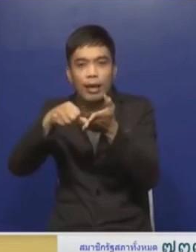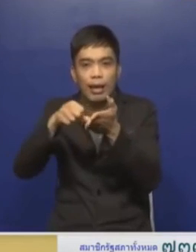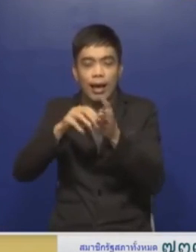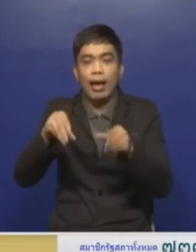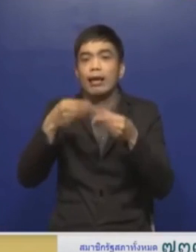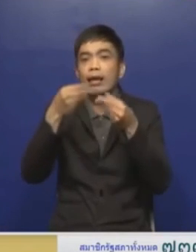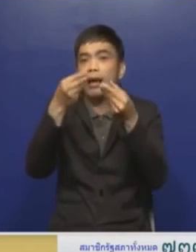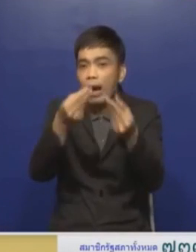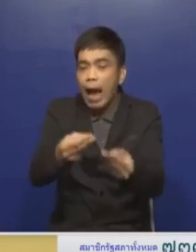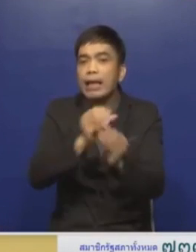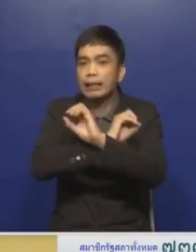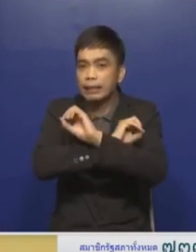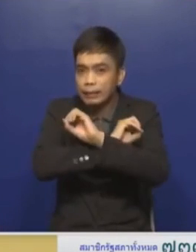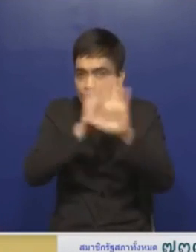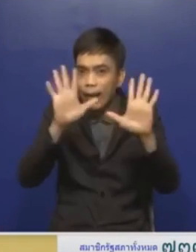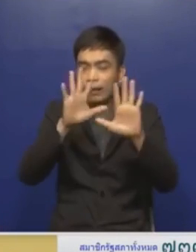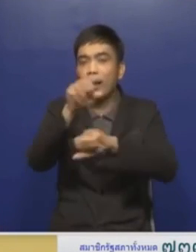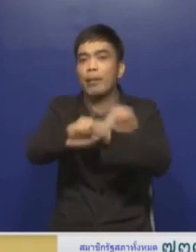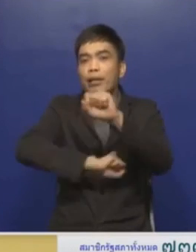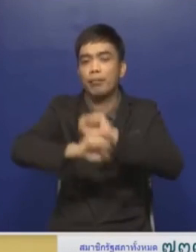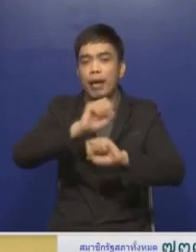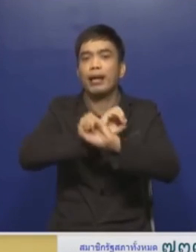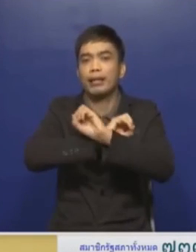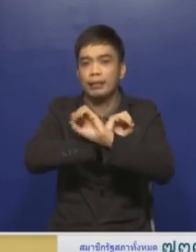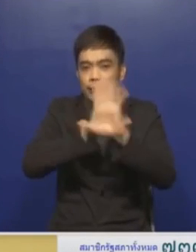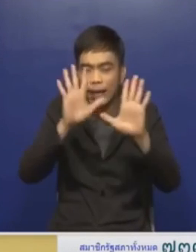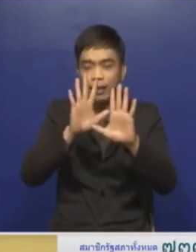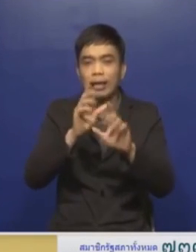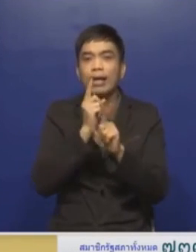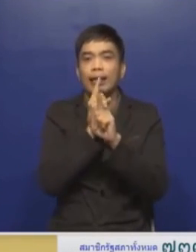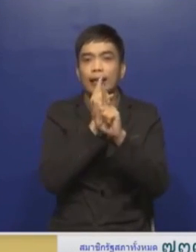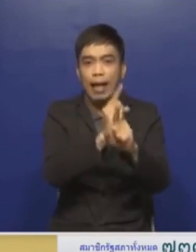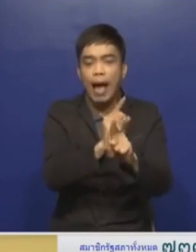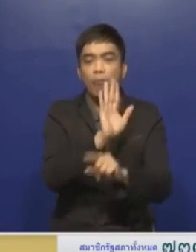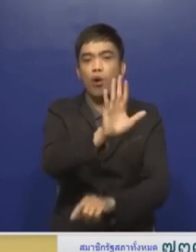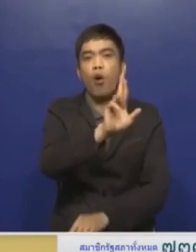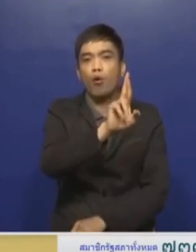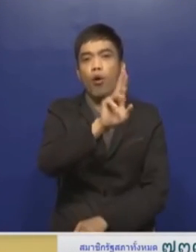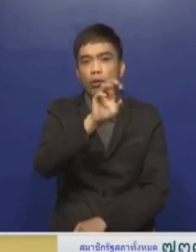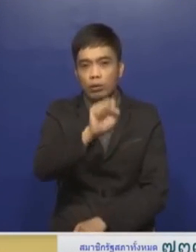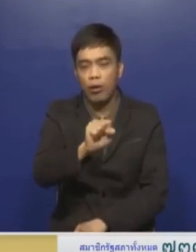ี่จะให้มีความชัดเจนในการที่จะรำเดินการในขอบเขตของอำนาจรศภาต่ไปขอบคุครับ